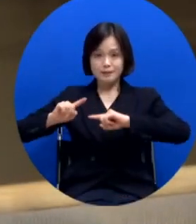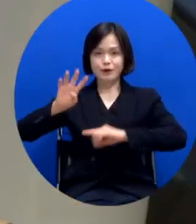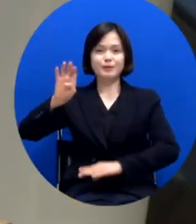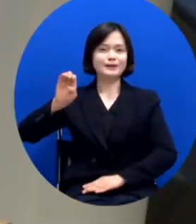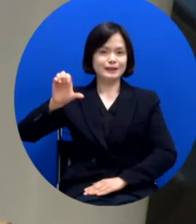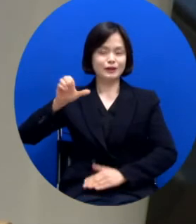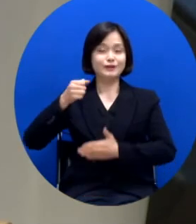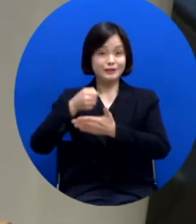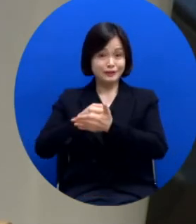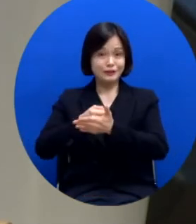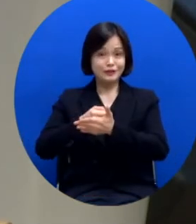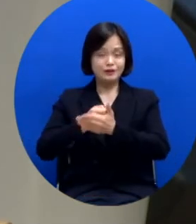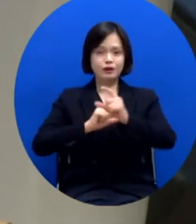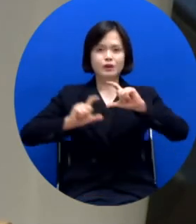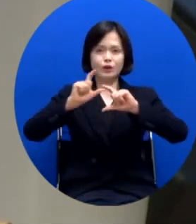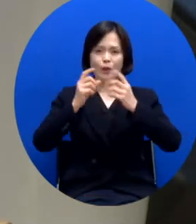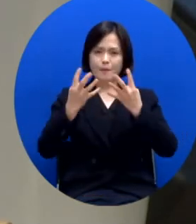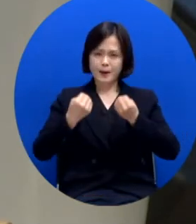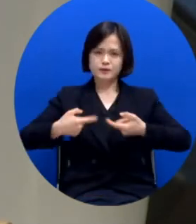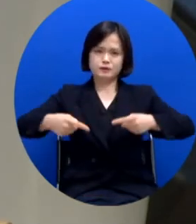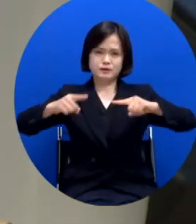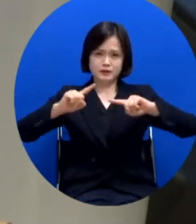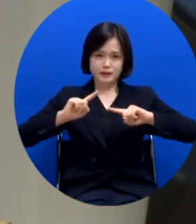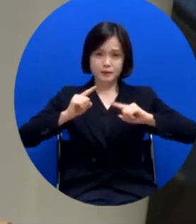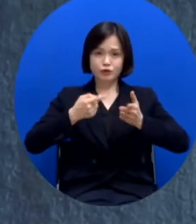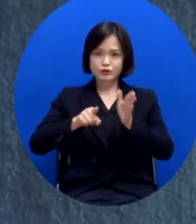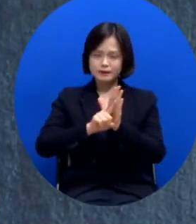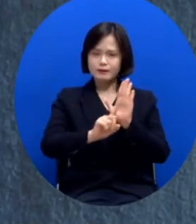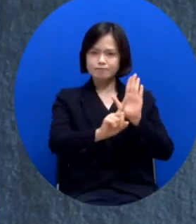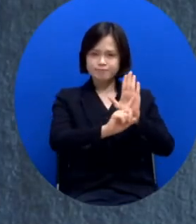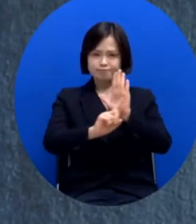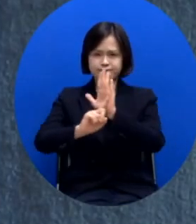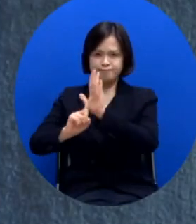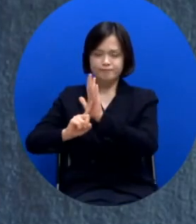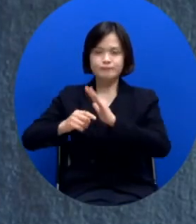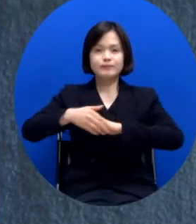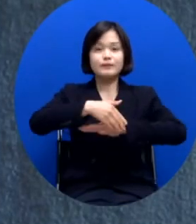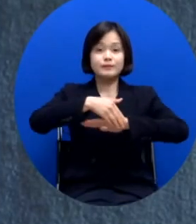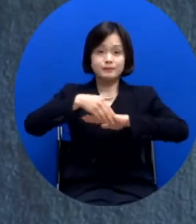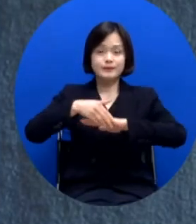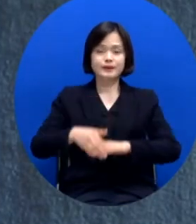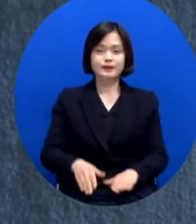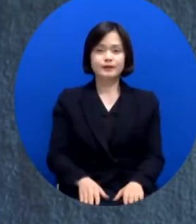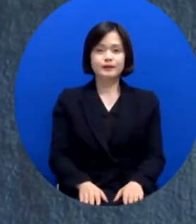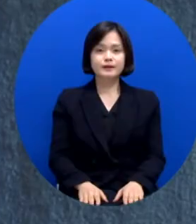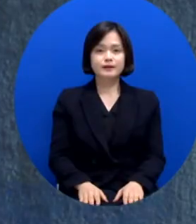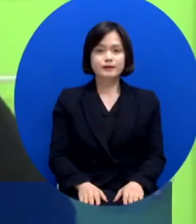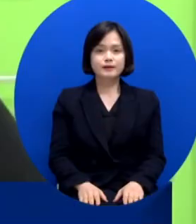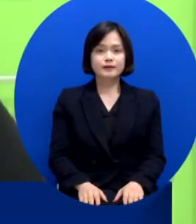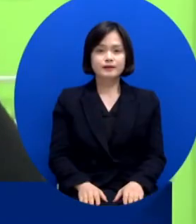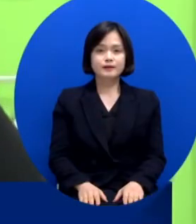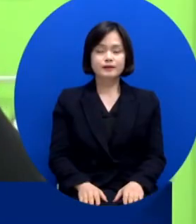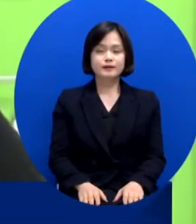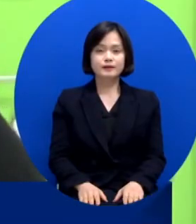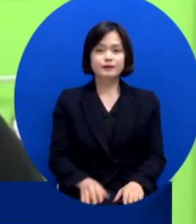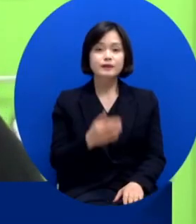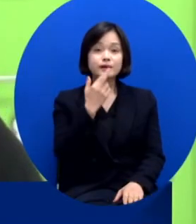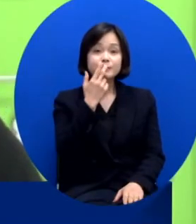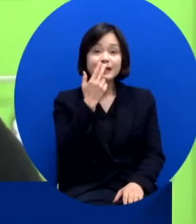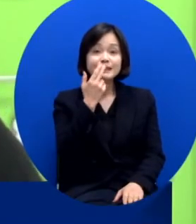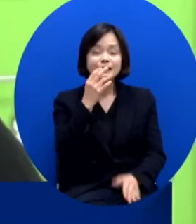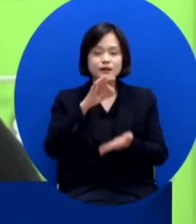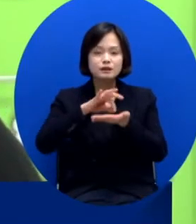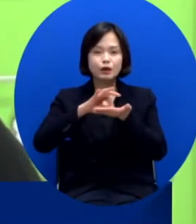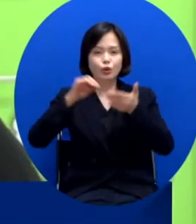결정했으며 살림은 더 많은 교회와 단체들의 참여를 독려할 계획입니다. 플라스틱에 집중하는